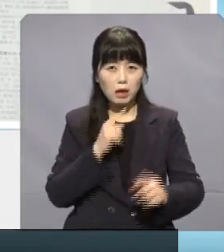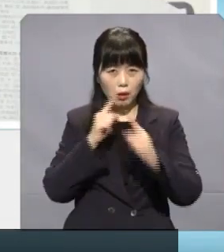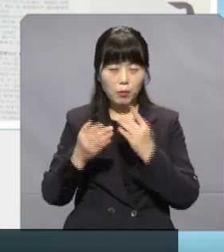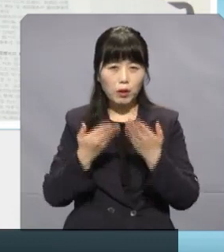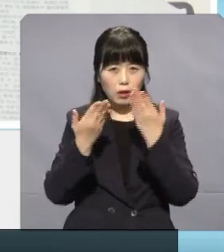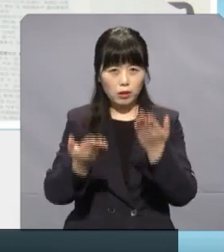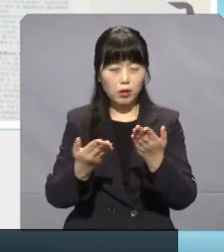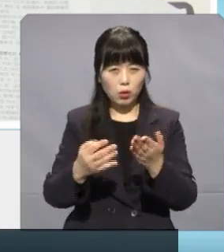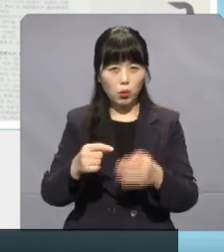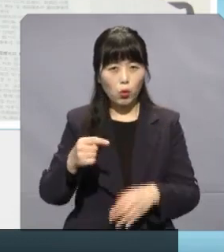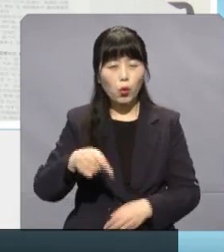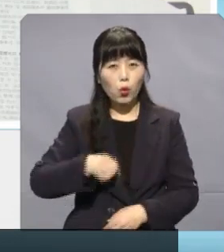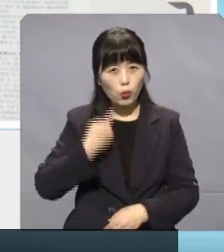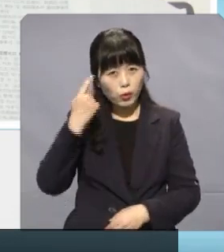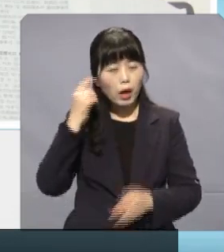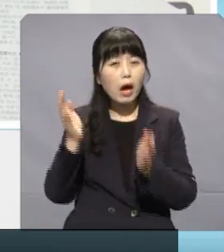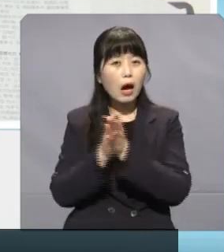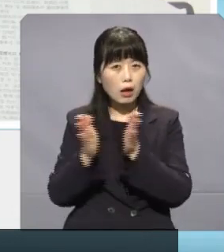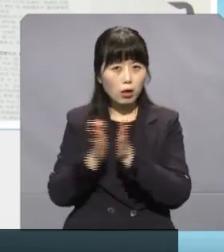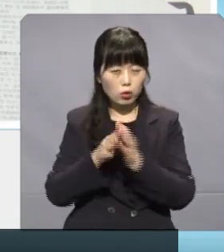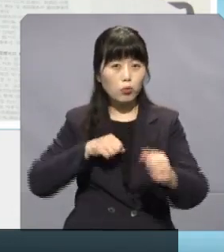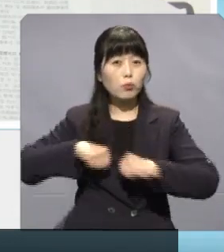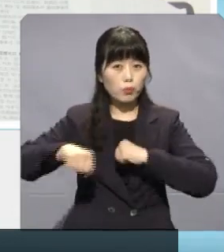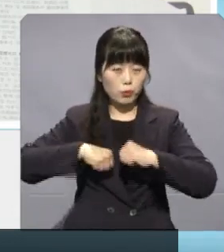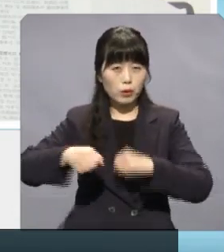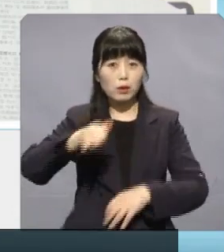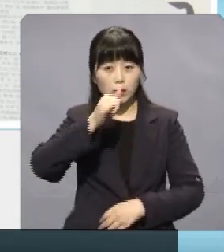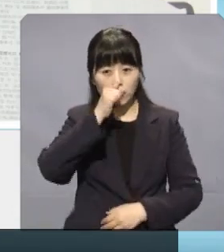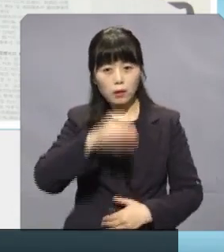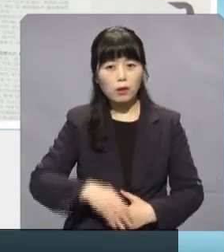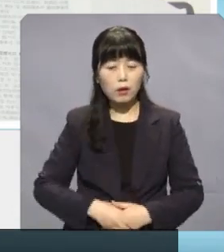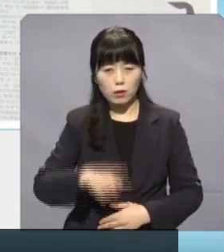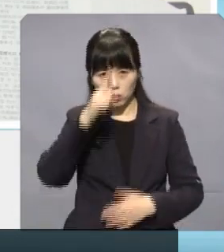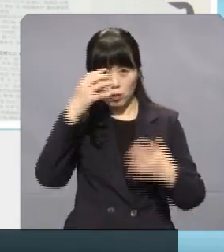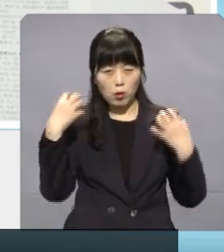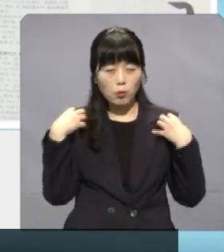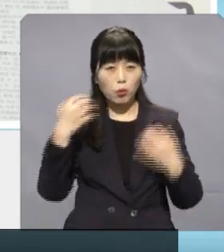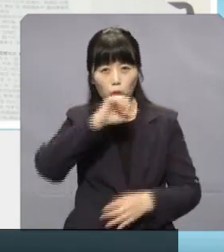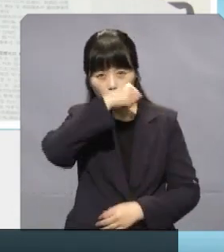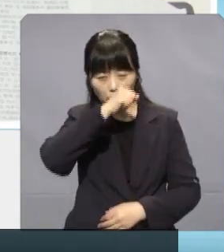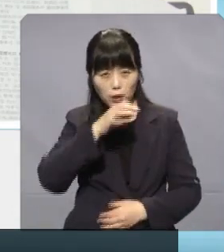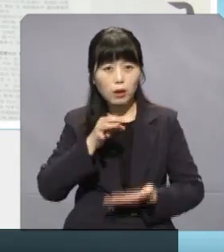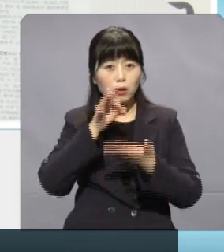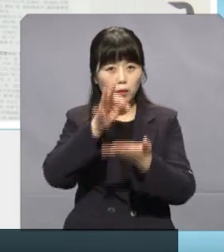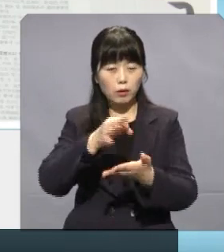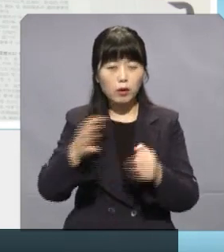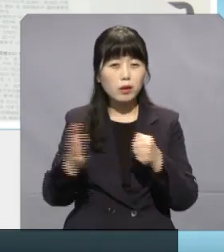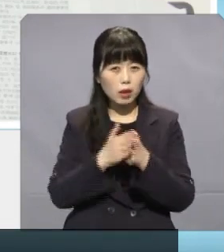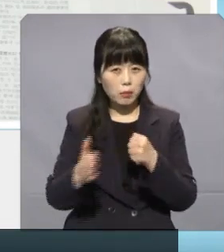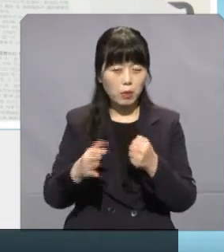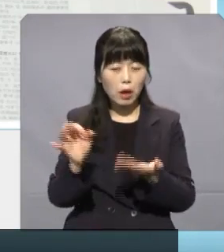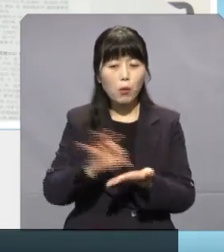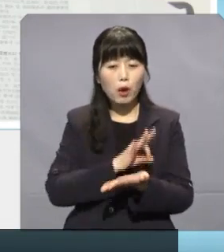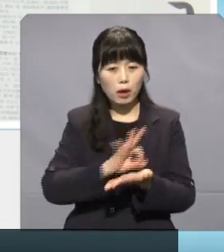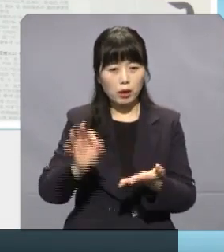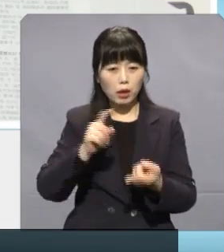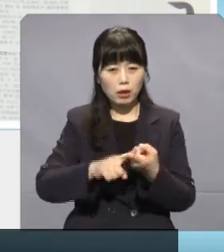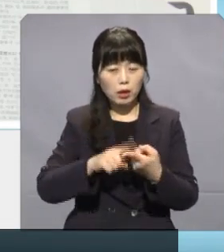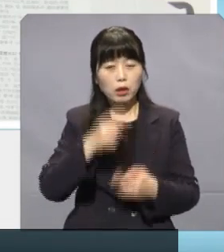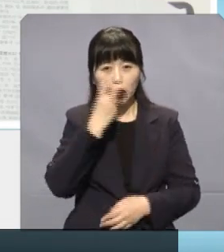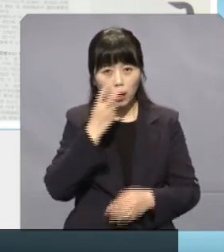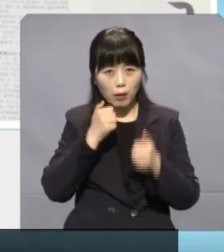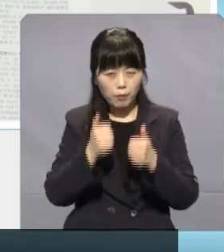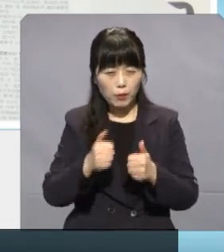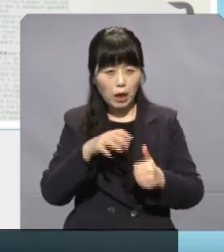자생력을 갖고 자율적으로 움직이는 것을 기본으로 합니다 그런데 정부의 예산에 공감으로 인해서 어떤 회계나 이런 부분에 대한